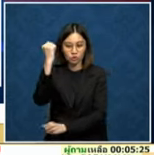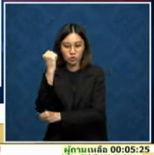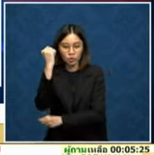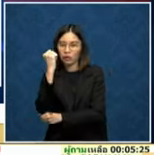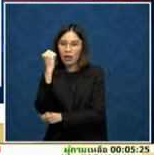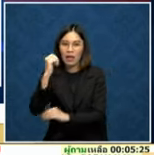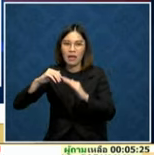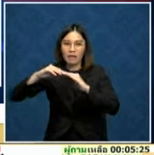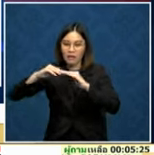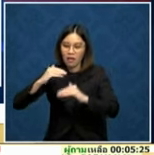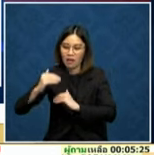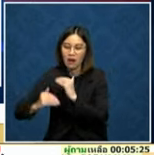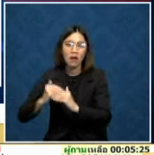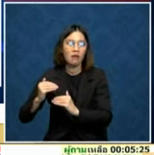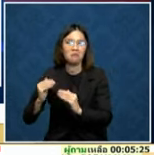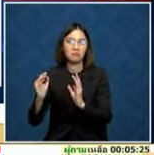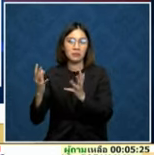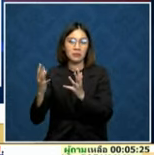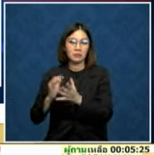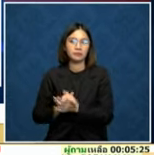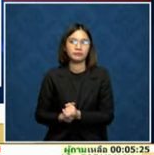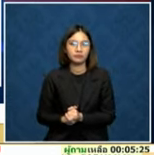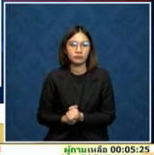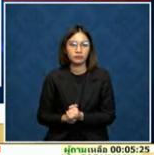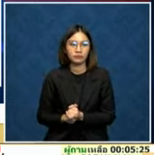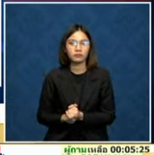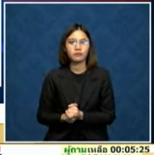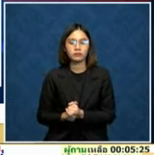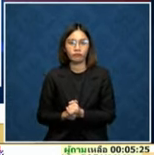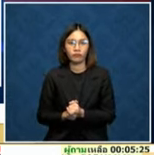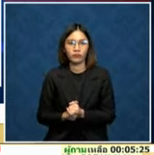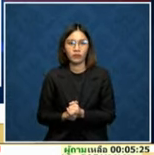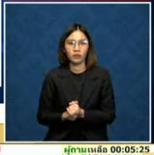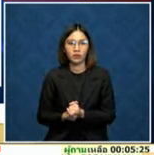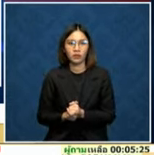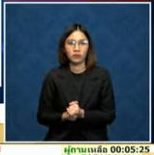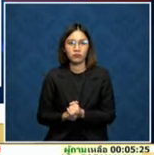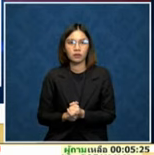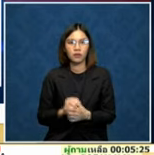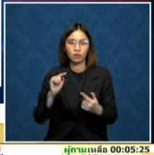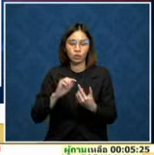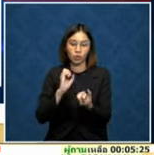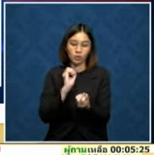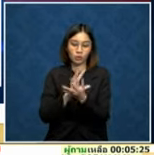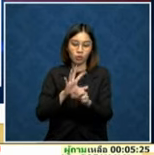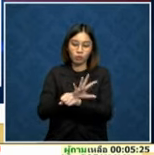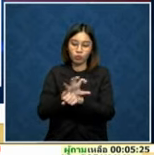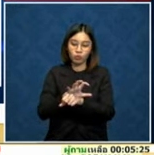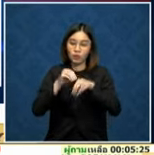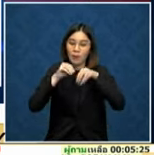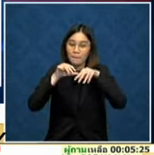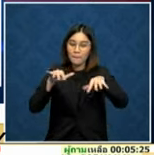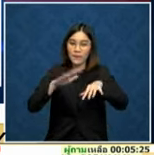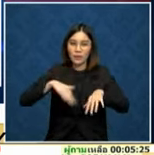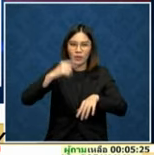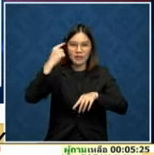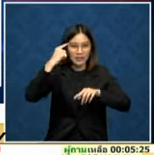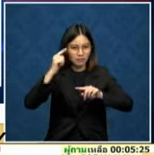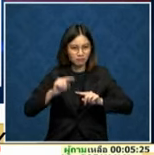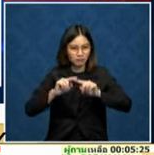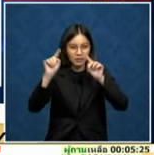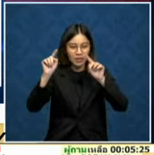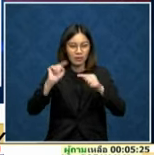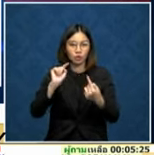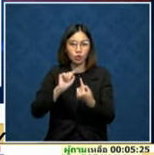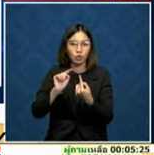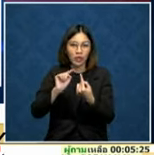ต่ำต้อยต่ไปเรๆโดยเพยิงหลจากช่วงของวกฤษ์โกโวิดมากทำใหเห็นต่างเยๆ ขึ้นว่า